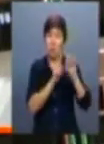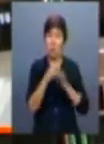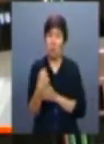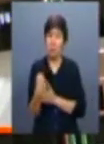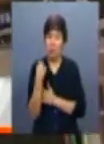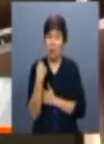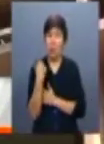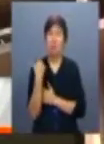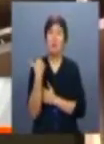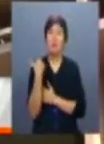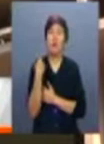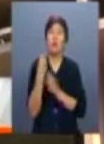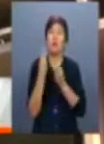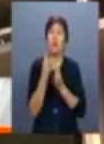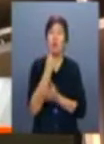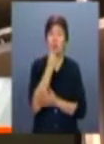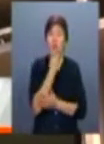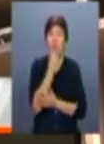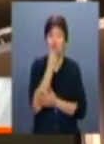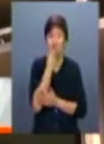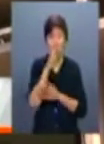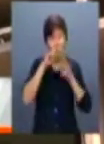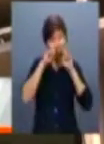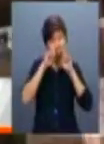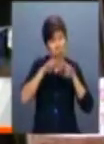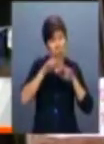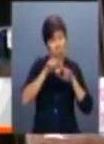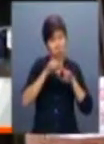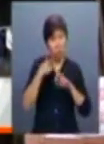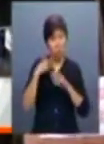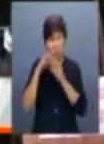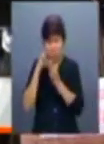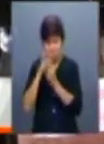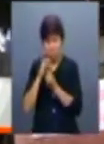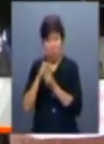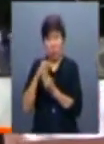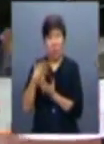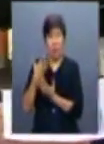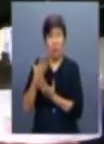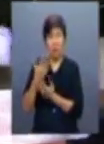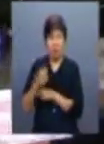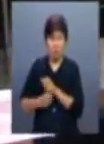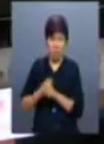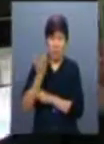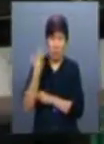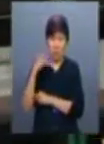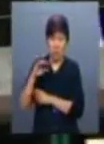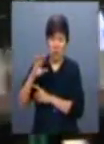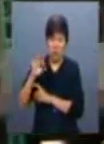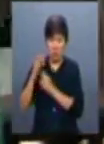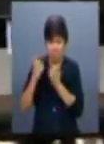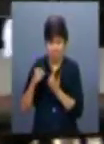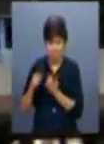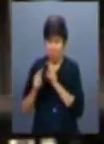รวมทั้งวิเคราะห์และประเมินความเหมาะสมด้านเศรษฐศาสตร์ตั้งแต่เดือนกันยายนปีที่แล้วแต่ว่าจนถึงขณะนี้ยังไม่ได้รับการ